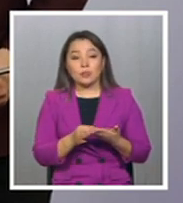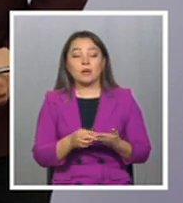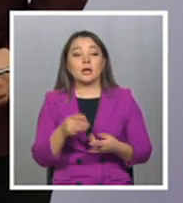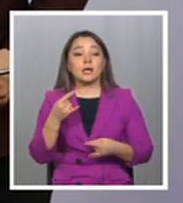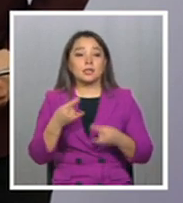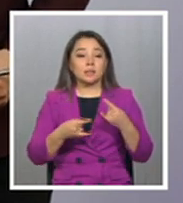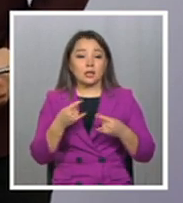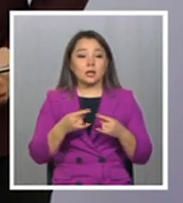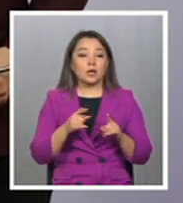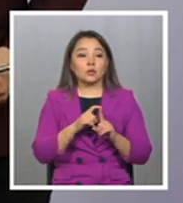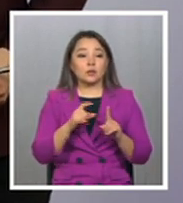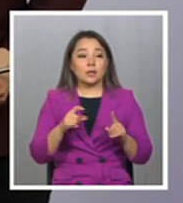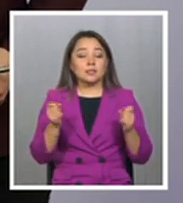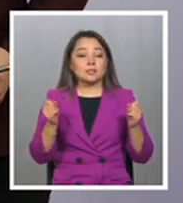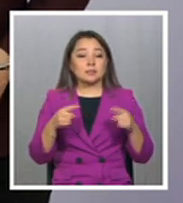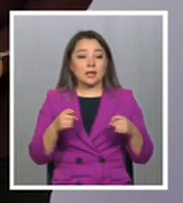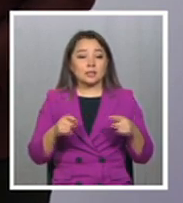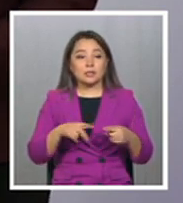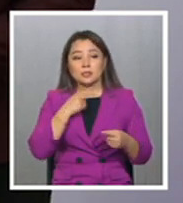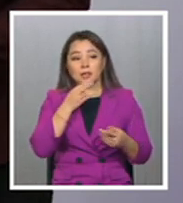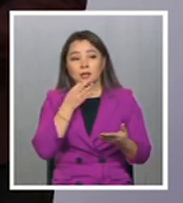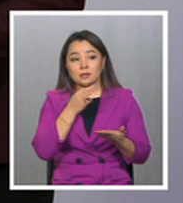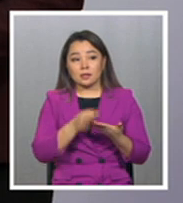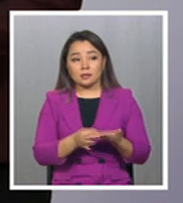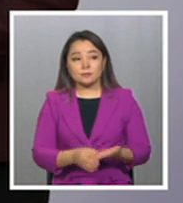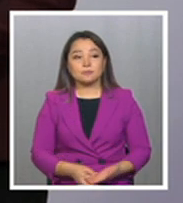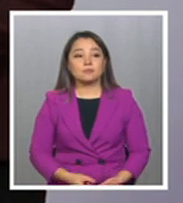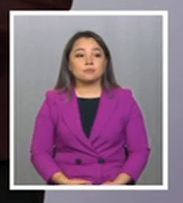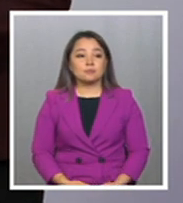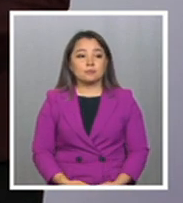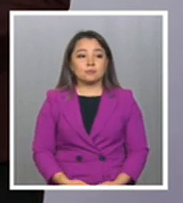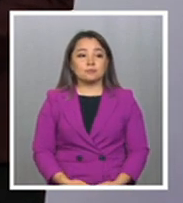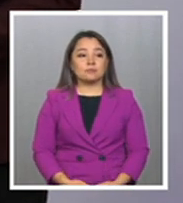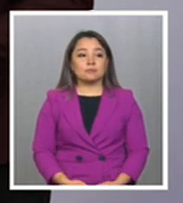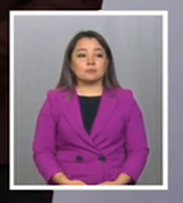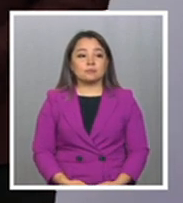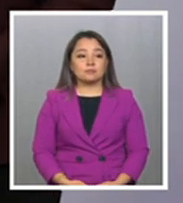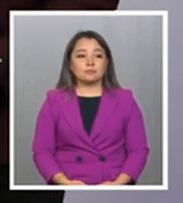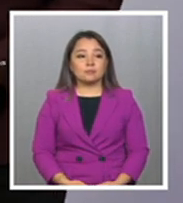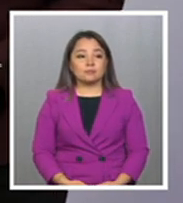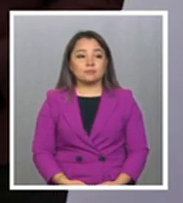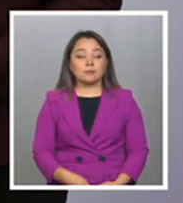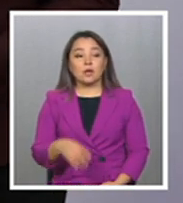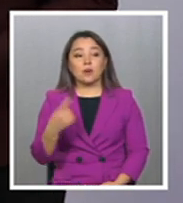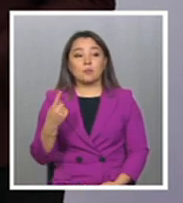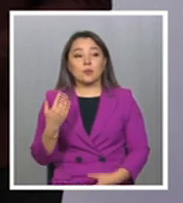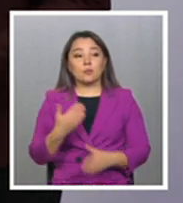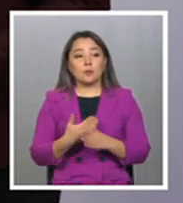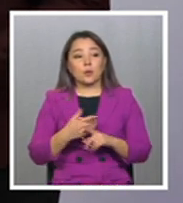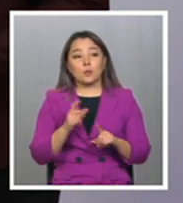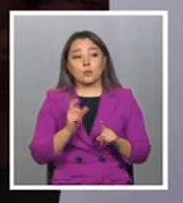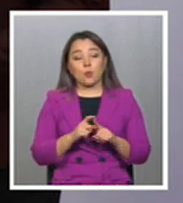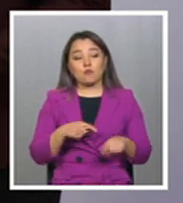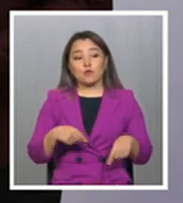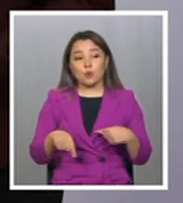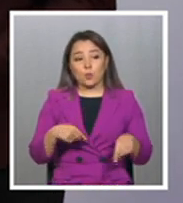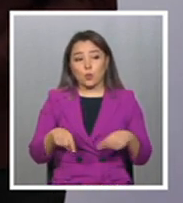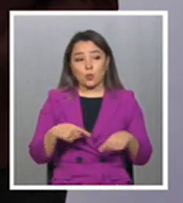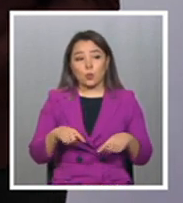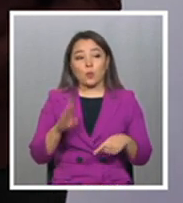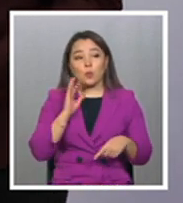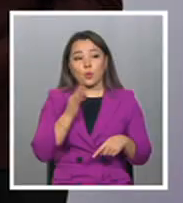экрандағы нұсқамен сәйкестендіріп көріңіздер. Бірінші тірек сөздер бойынша футбол,